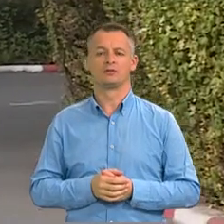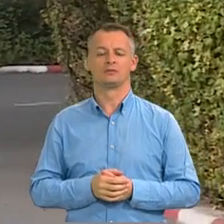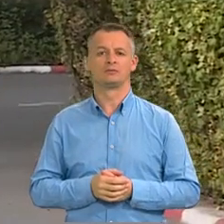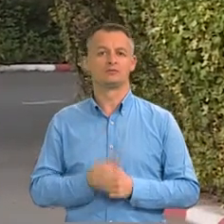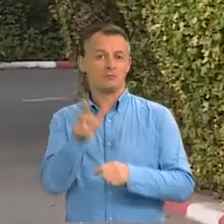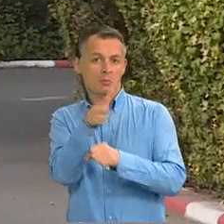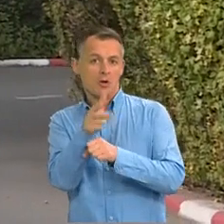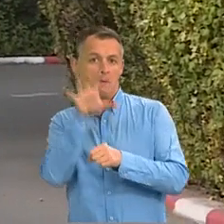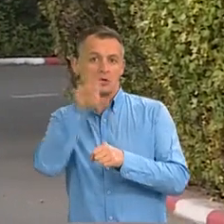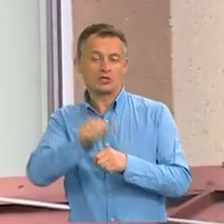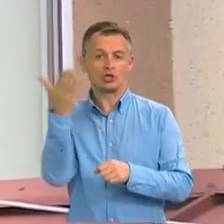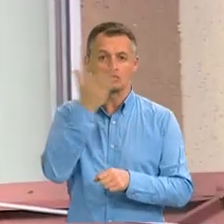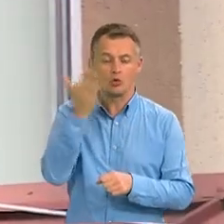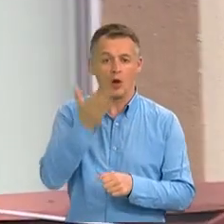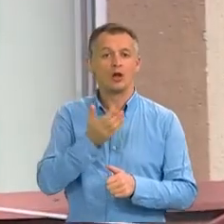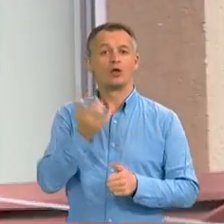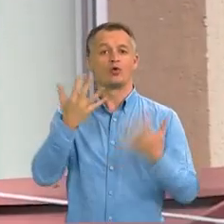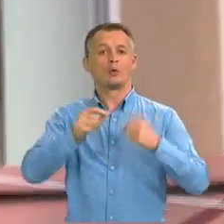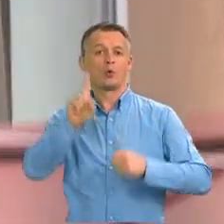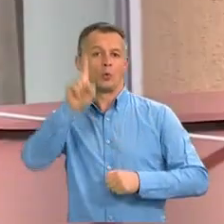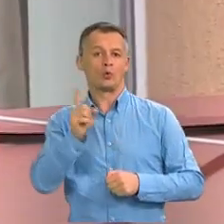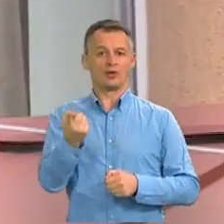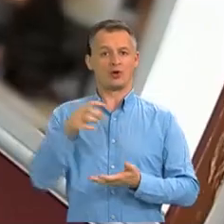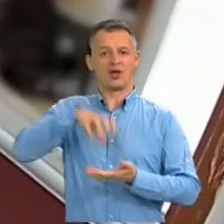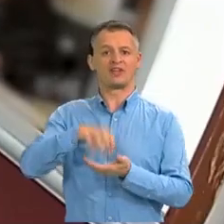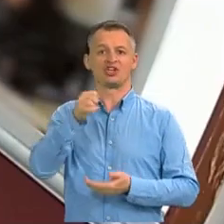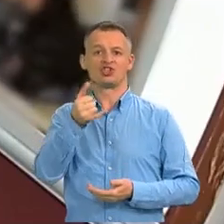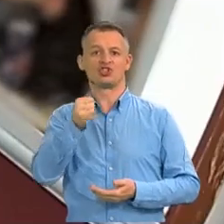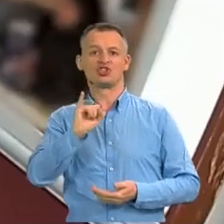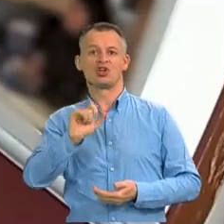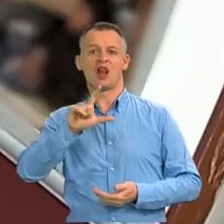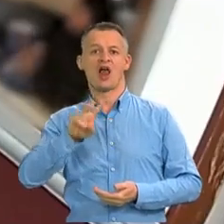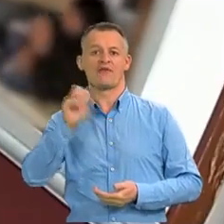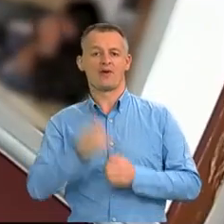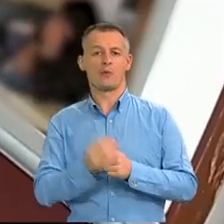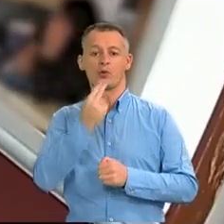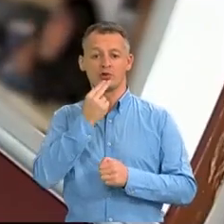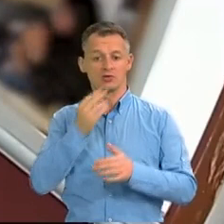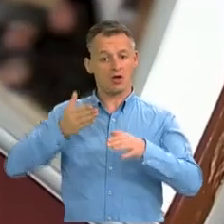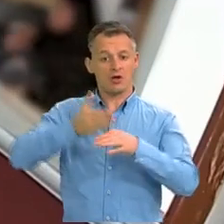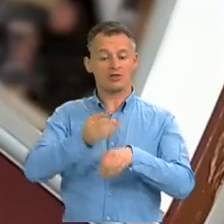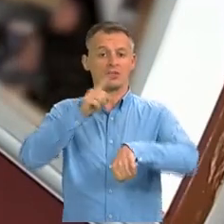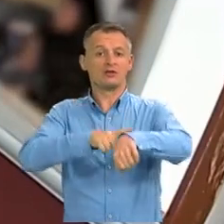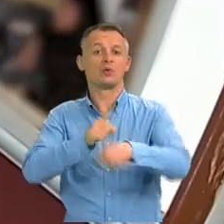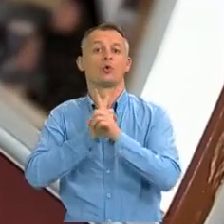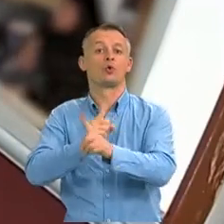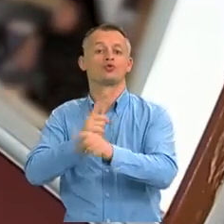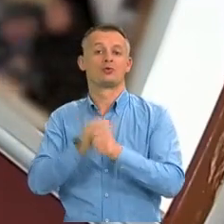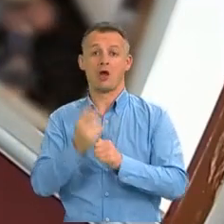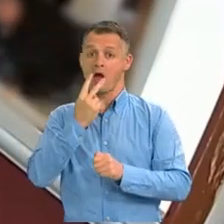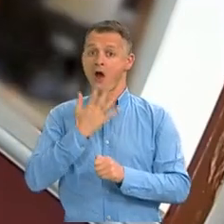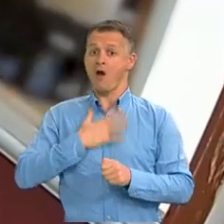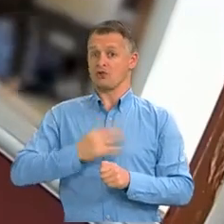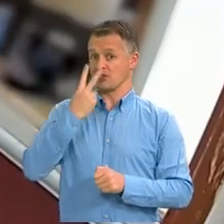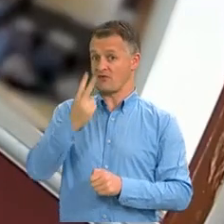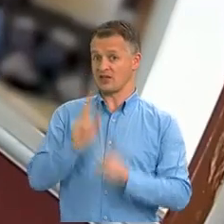Imaginile au fost surprinse la școala gimnazială numărul 1 din Jilava. Polițiștii din Ilfov au descins chiar în timpul orei. Au vrut să vadă dacă elevii au asupra